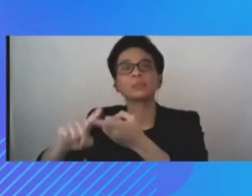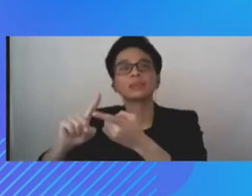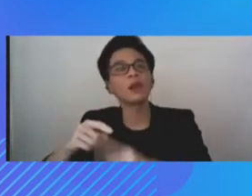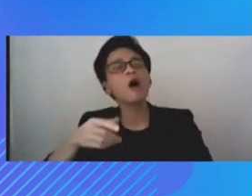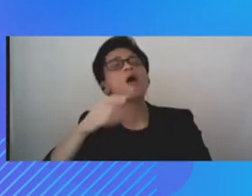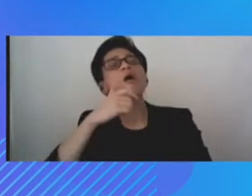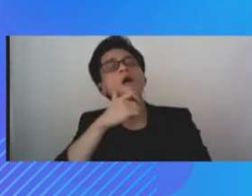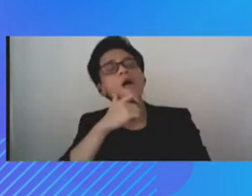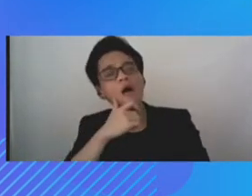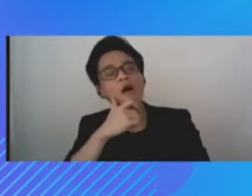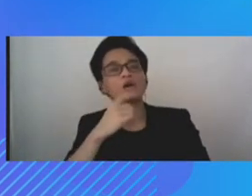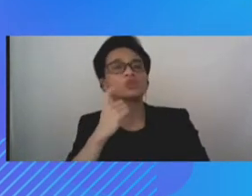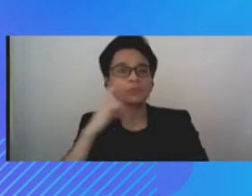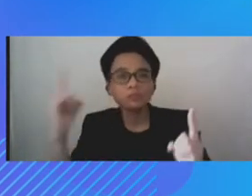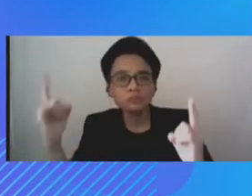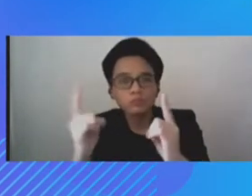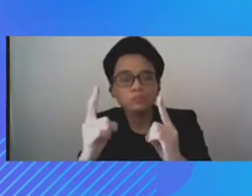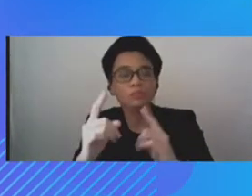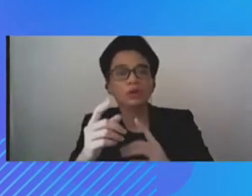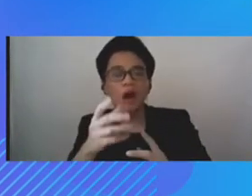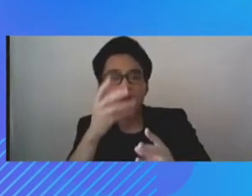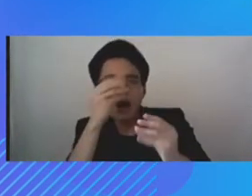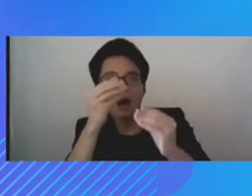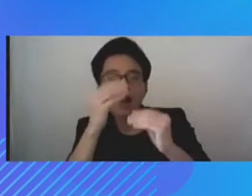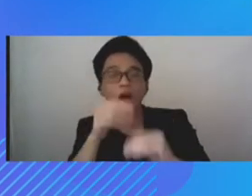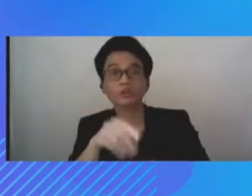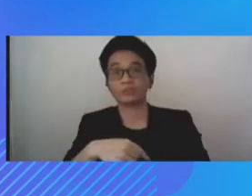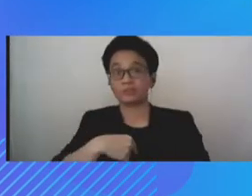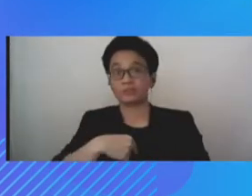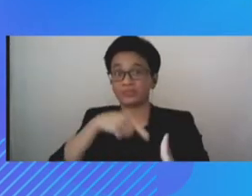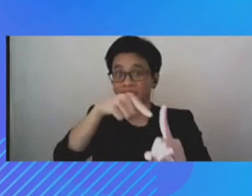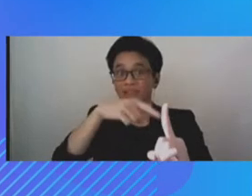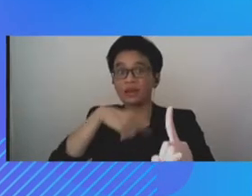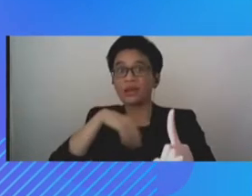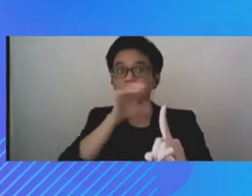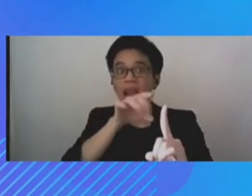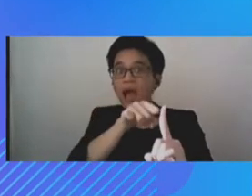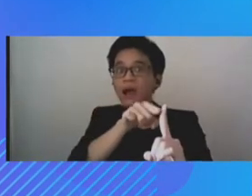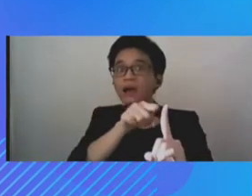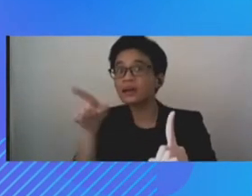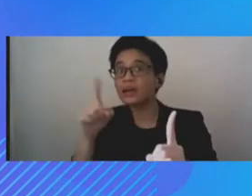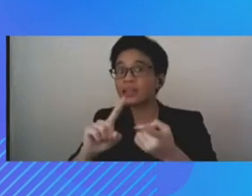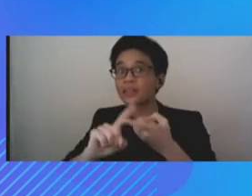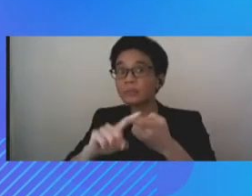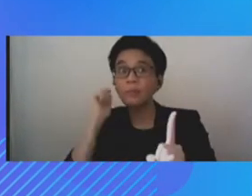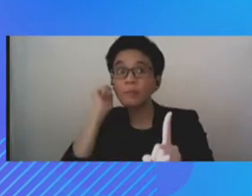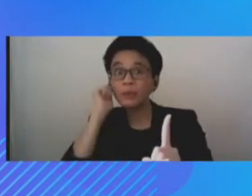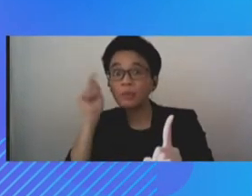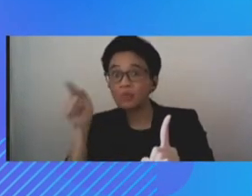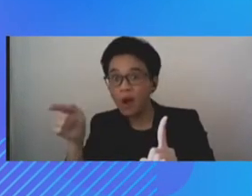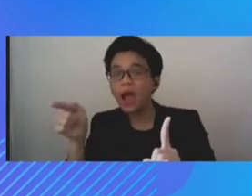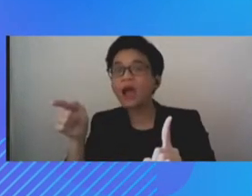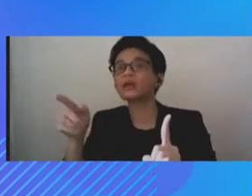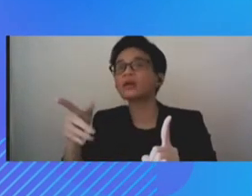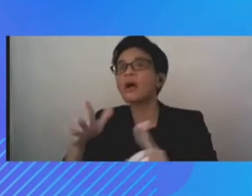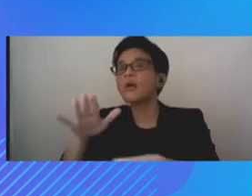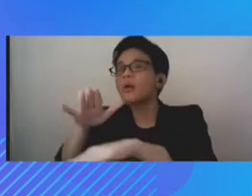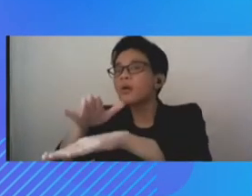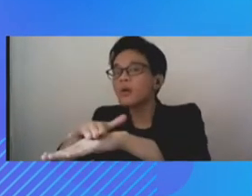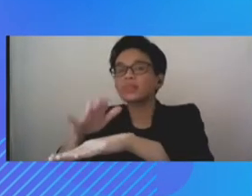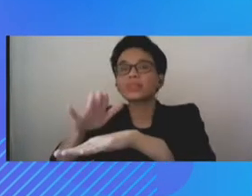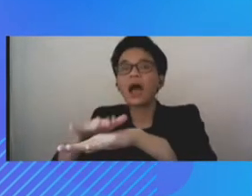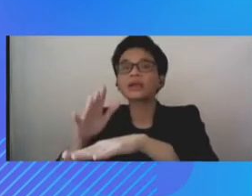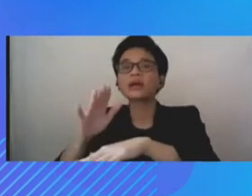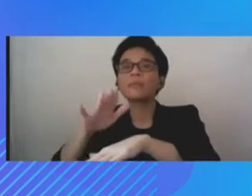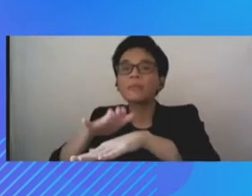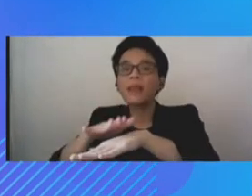pada anak saya, kalau sama teman cewek gandengan tangan saja gitu. Dan harus pelan, harus tanya, harus lihat dulu